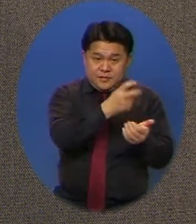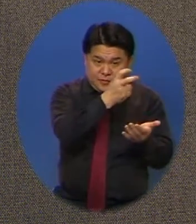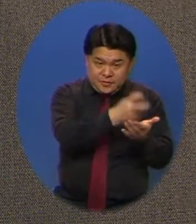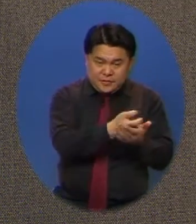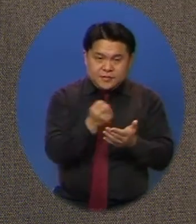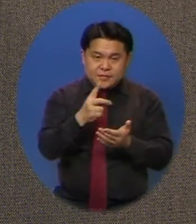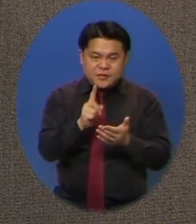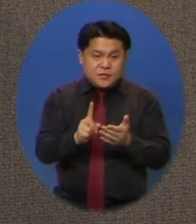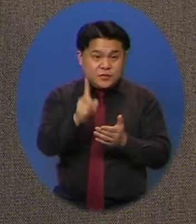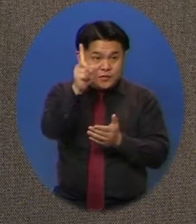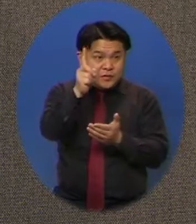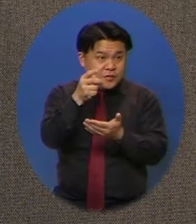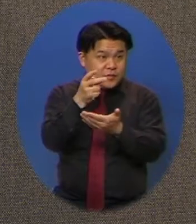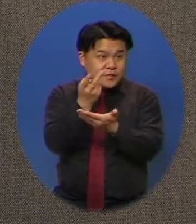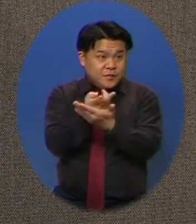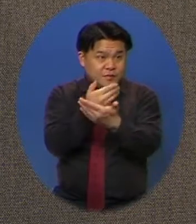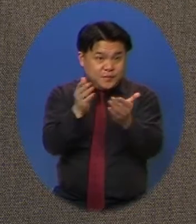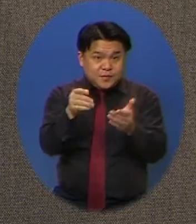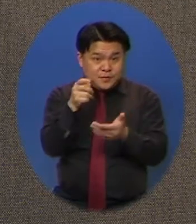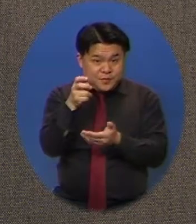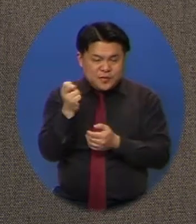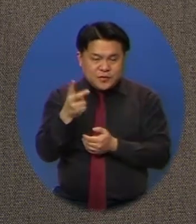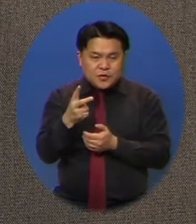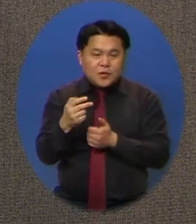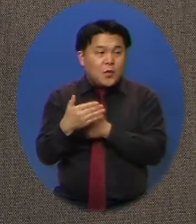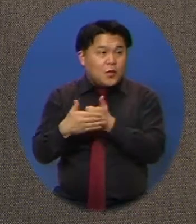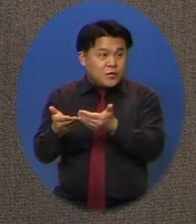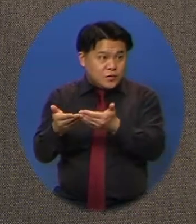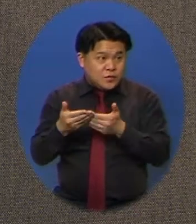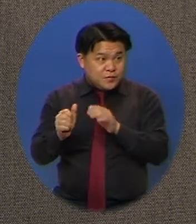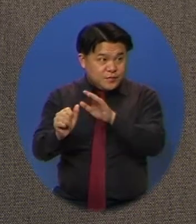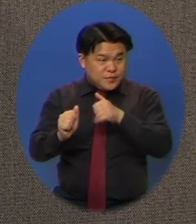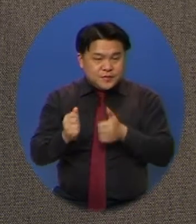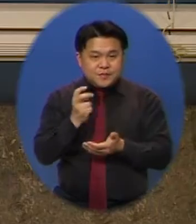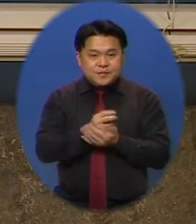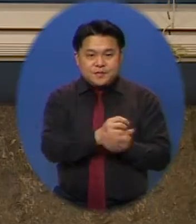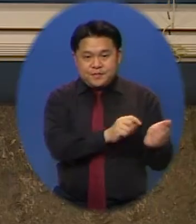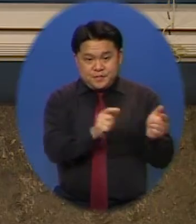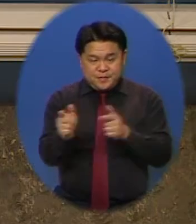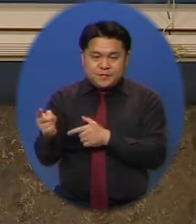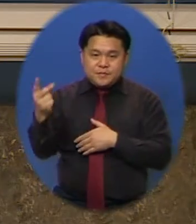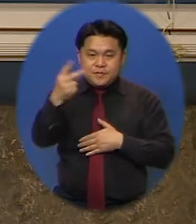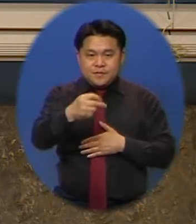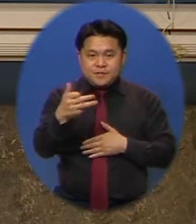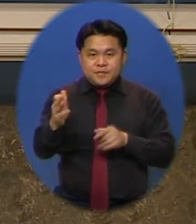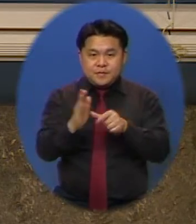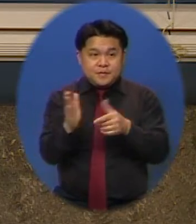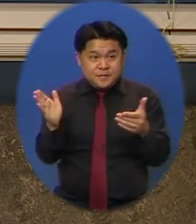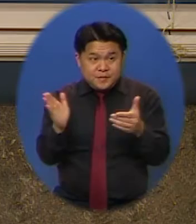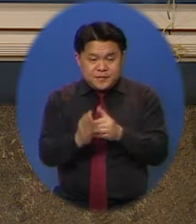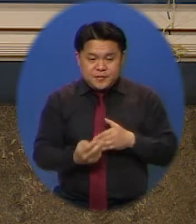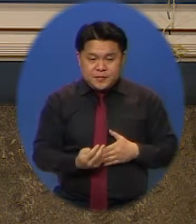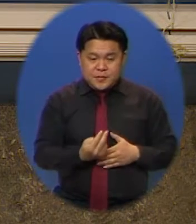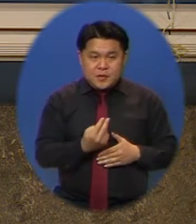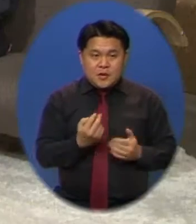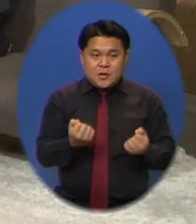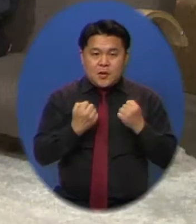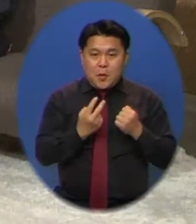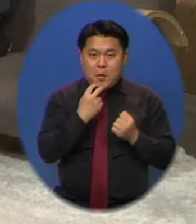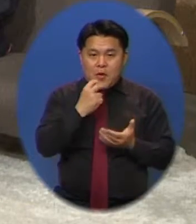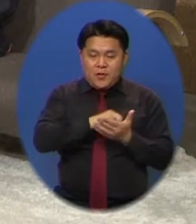선택의사제도, 상급병실제도, 간병제도 이 부분을 2018년까지 건강보험